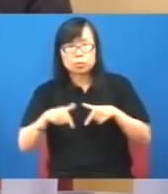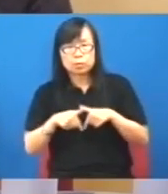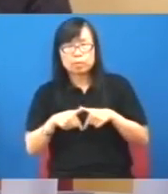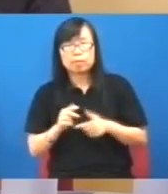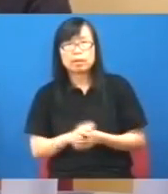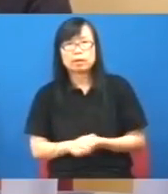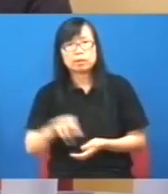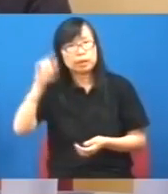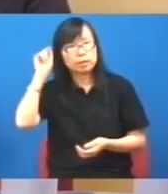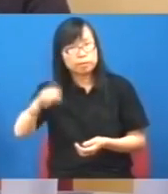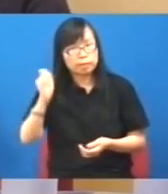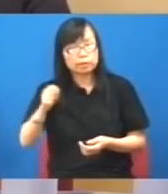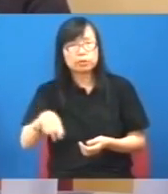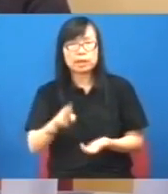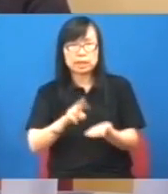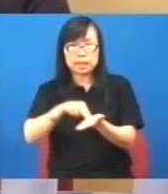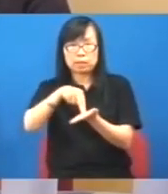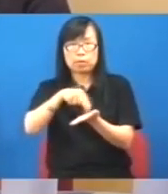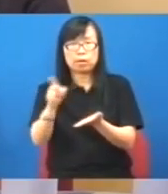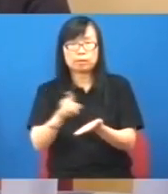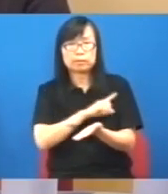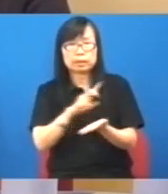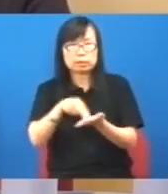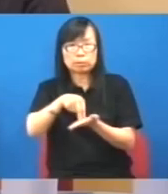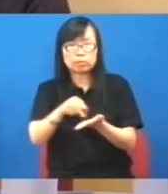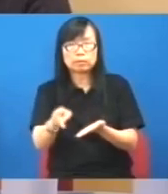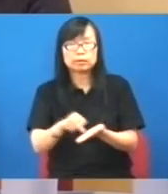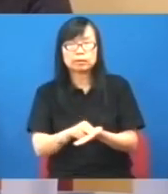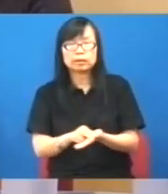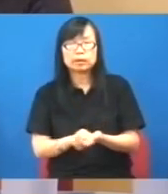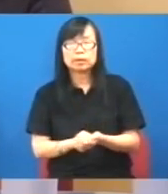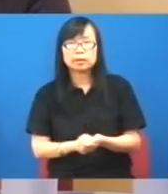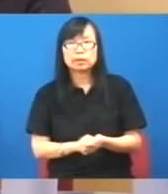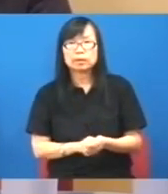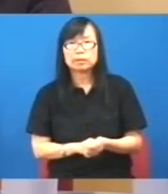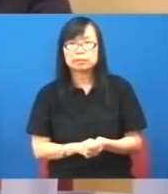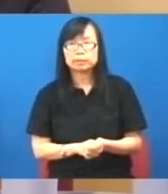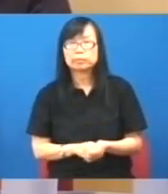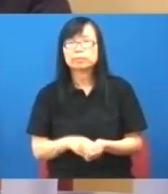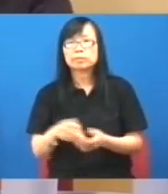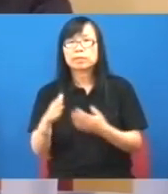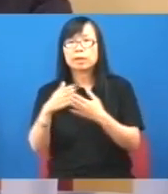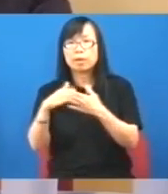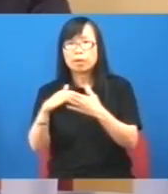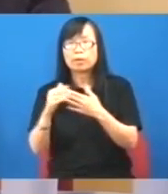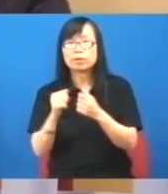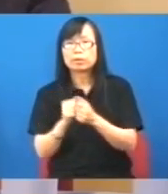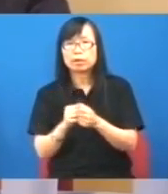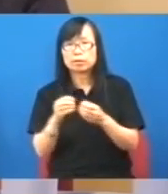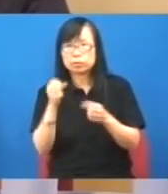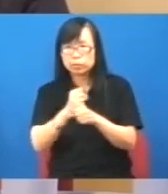上法官係獨立噶嘛，而且終審庭有呢、這個非常任嘅外國嘅法官可以做平